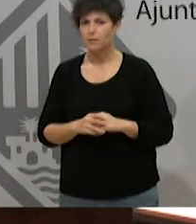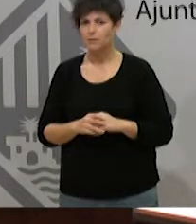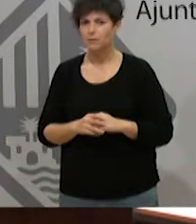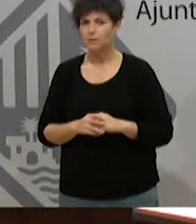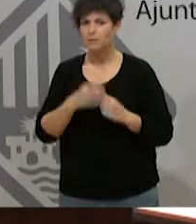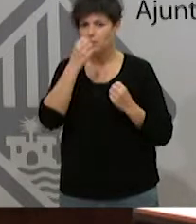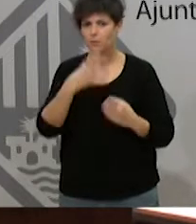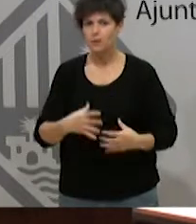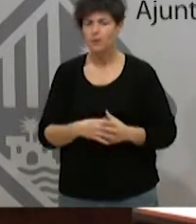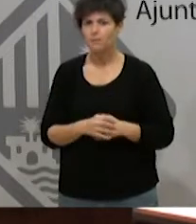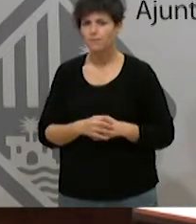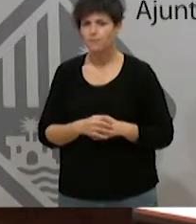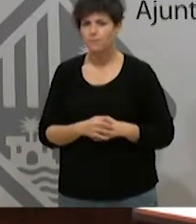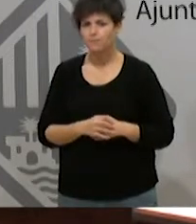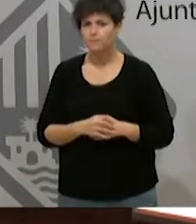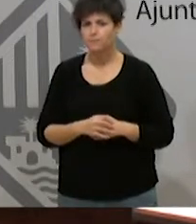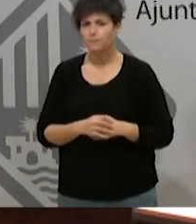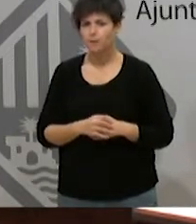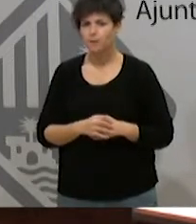Molt bé.